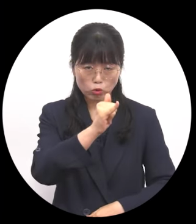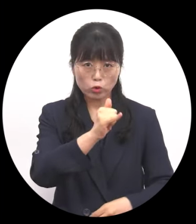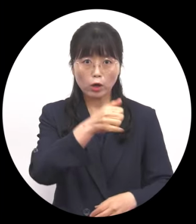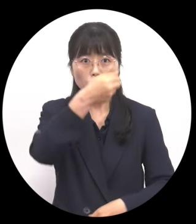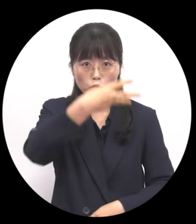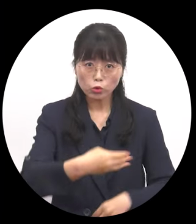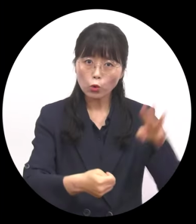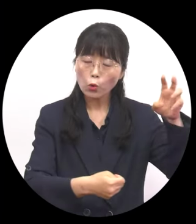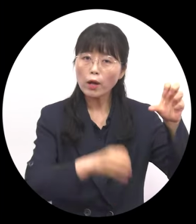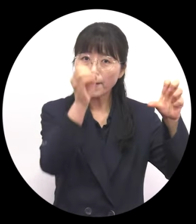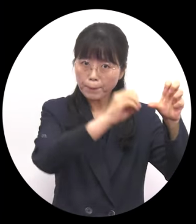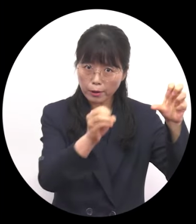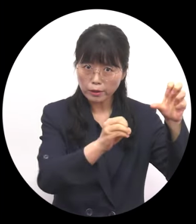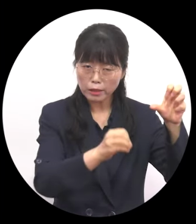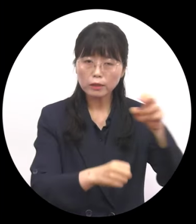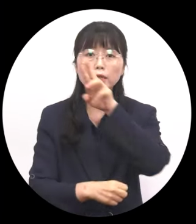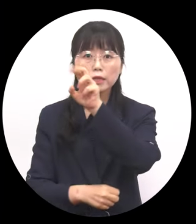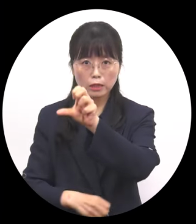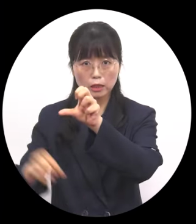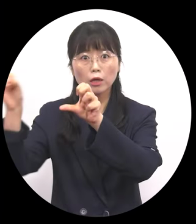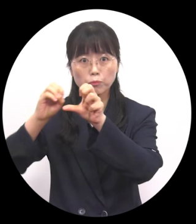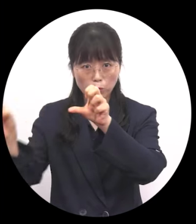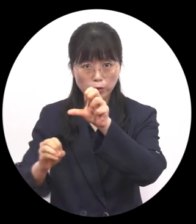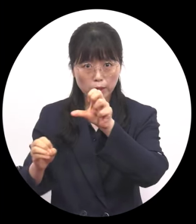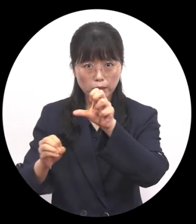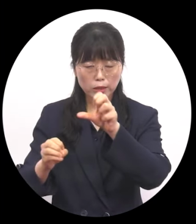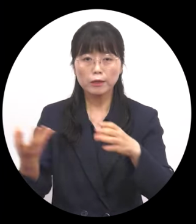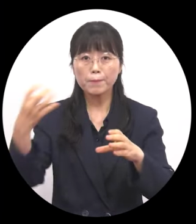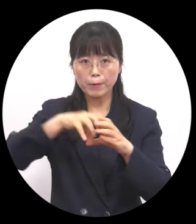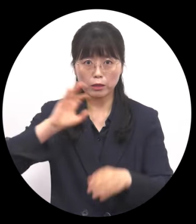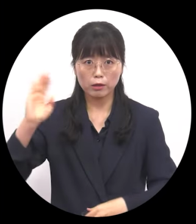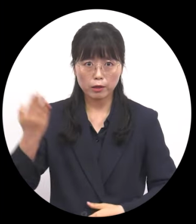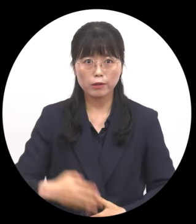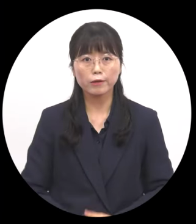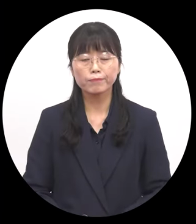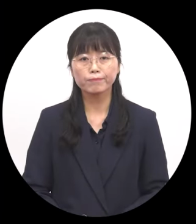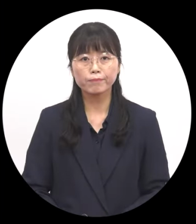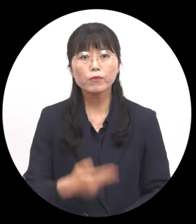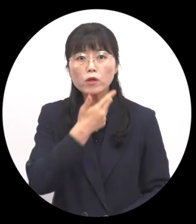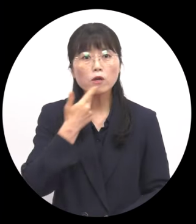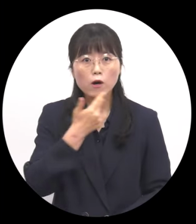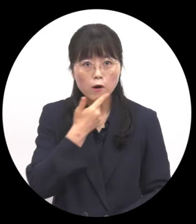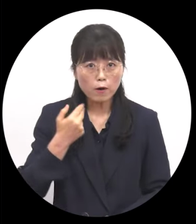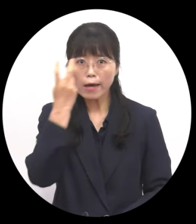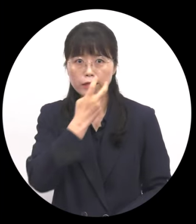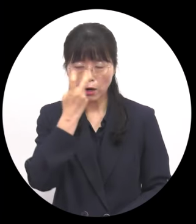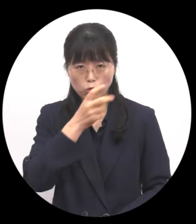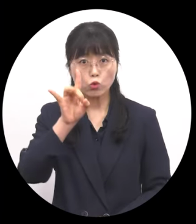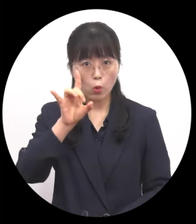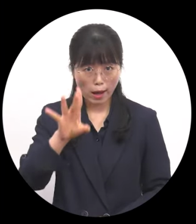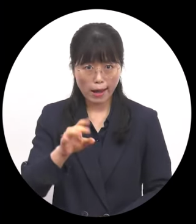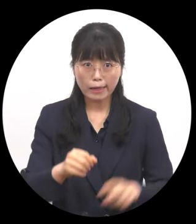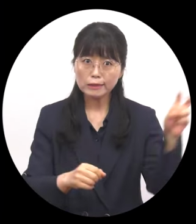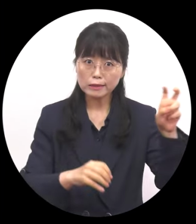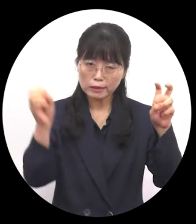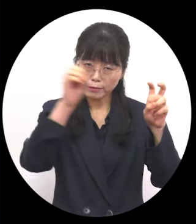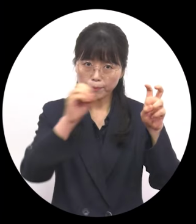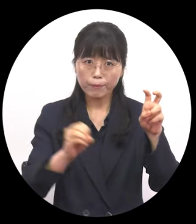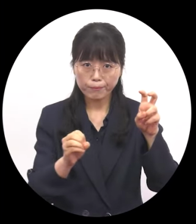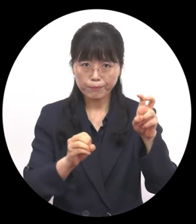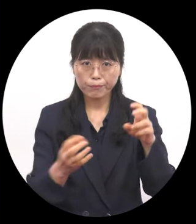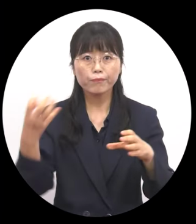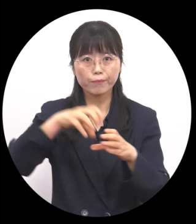순으로 각각 35%, 25% 반영하고요. 영어와 탐구 한 과목은 각각